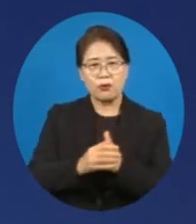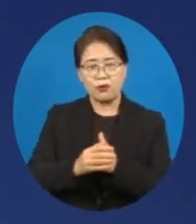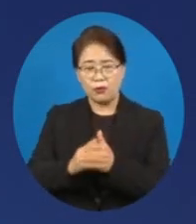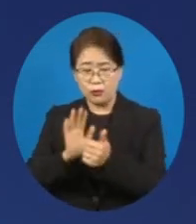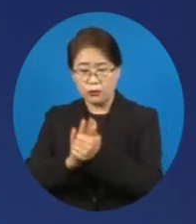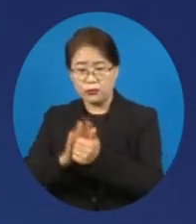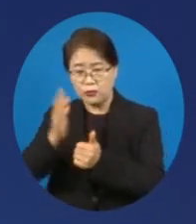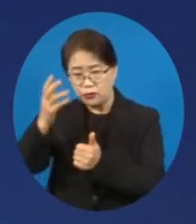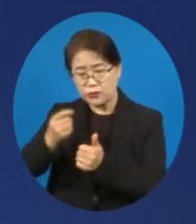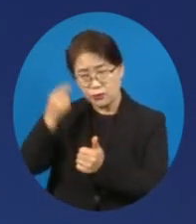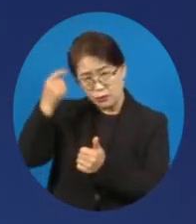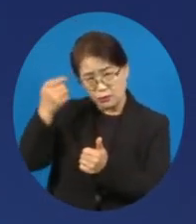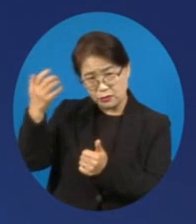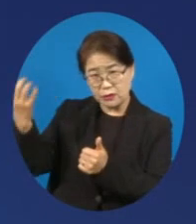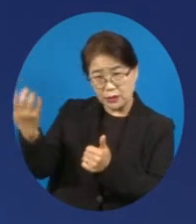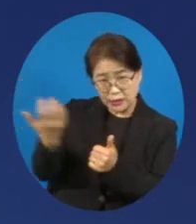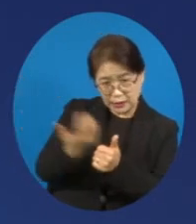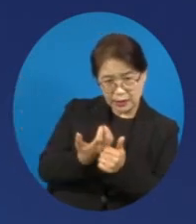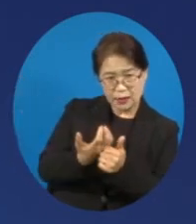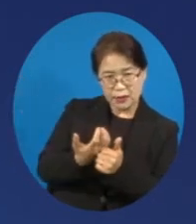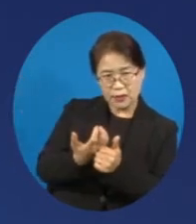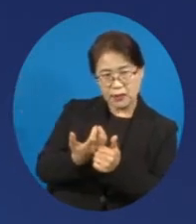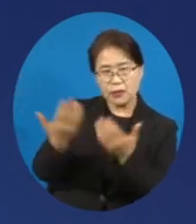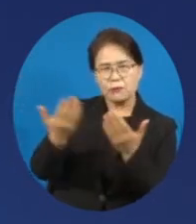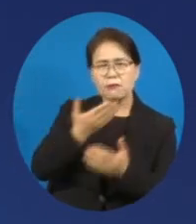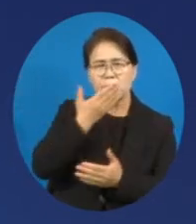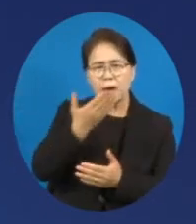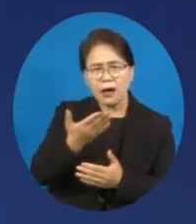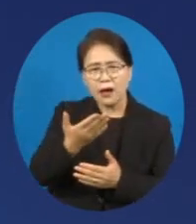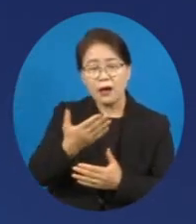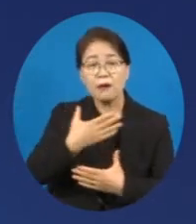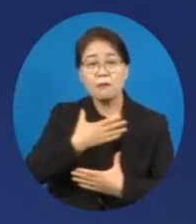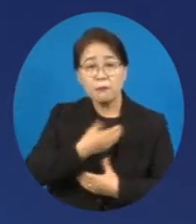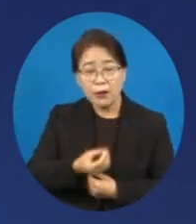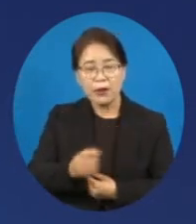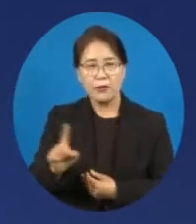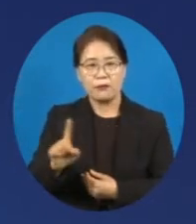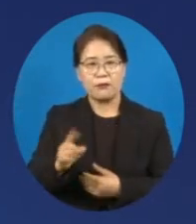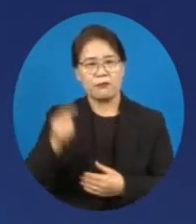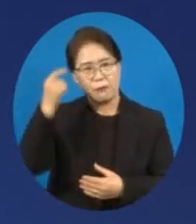성령님만이 우리에게 주실 수 있는 평안일까요 그것은이